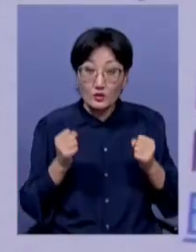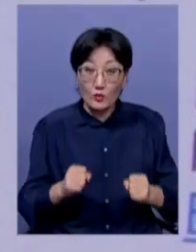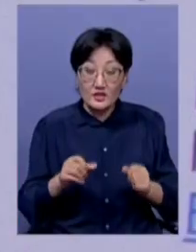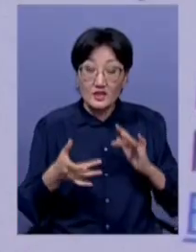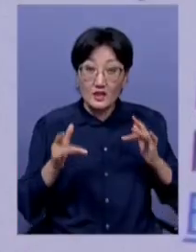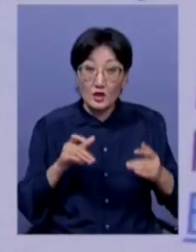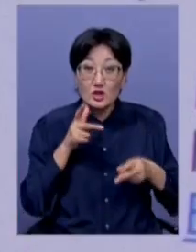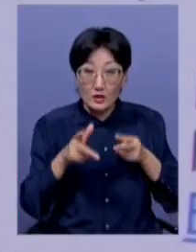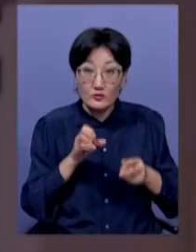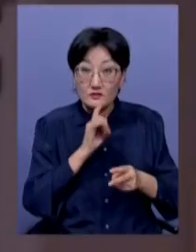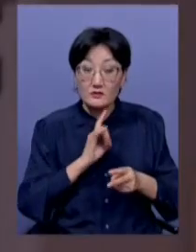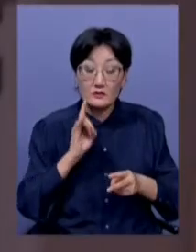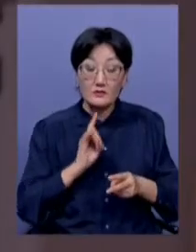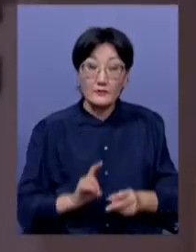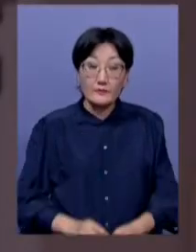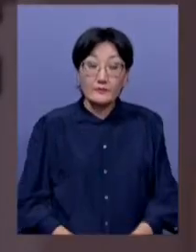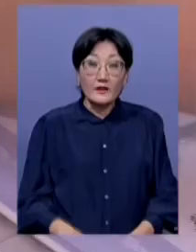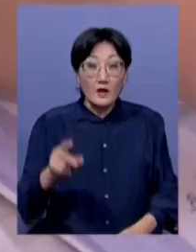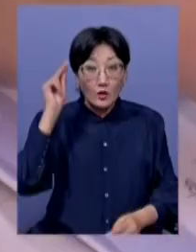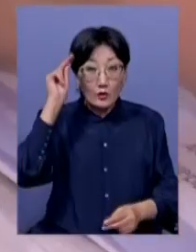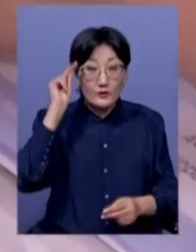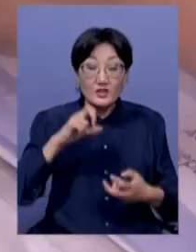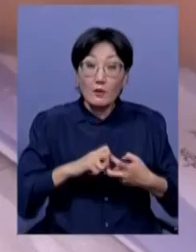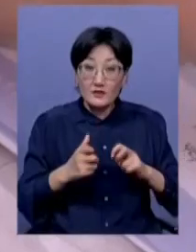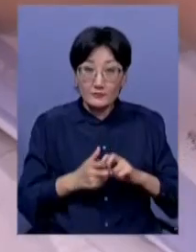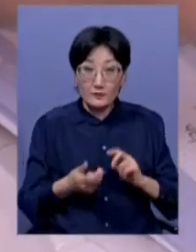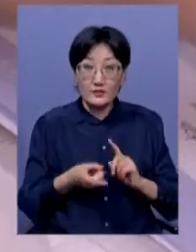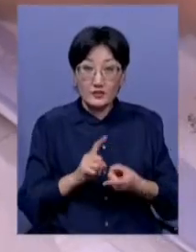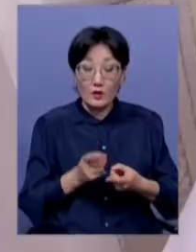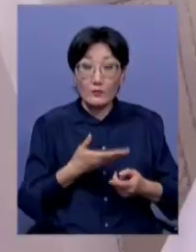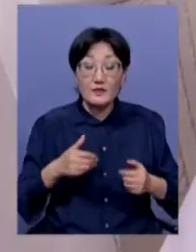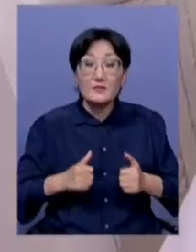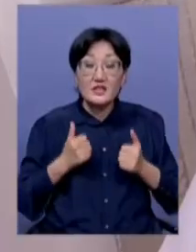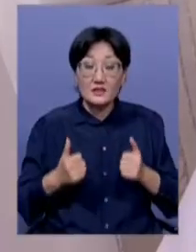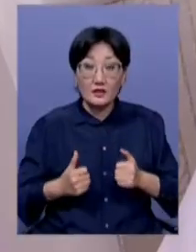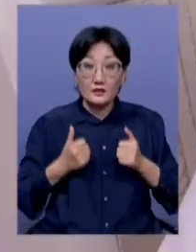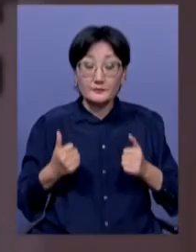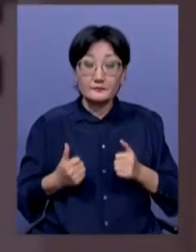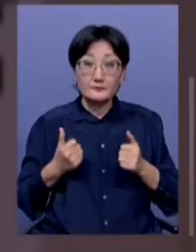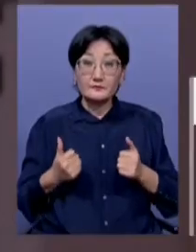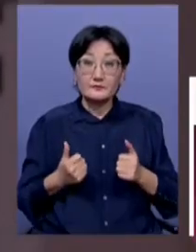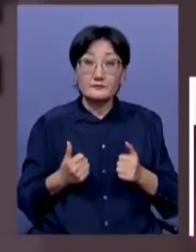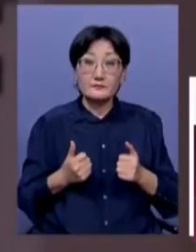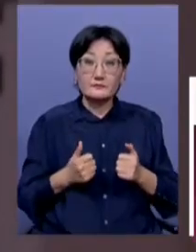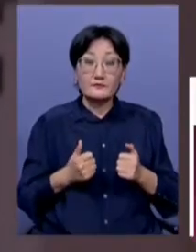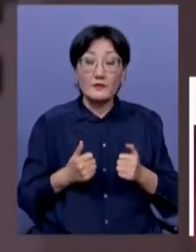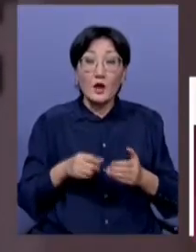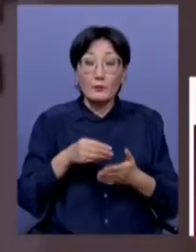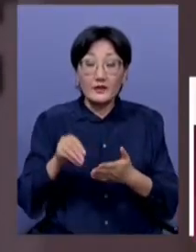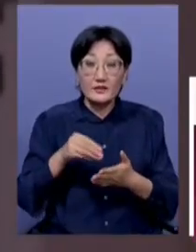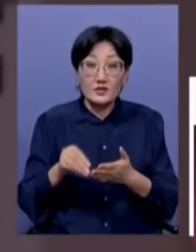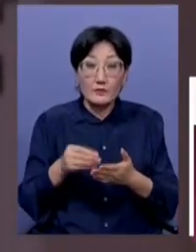интернета, жалуется она. Обучение очень стало проблематично. Мы пытались